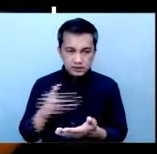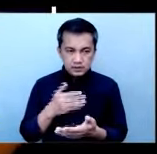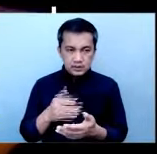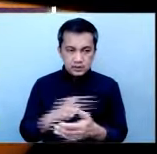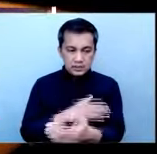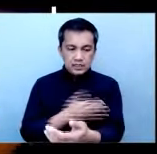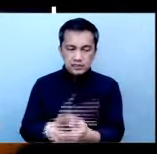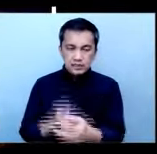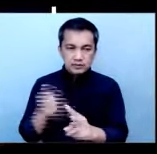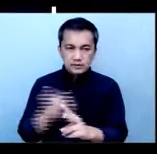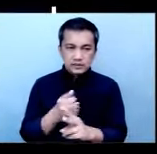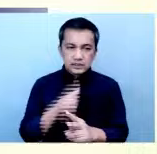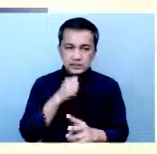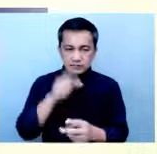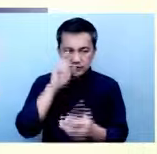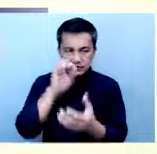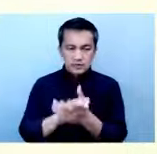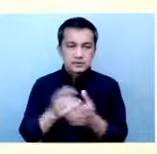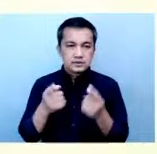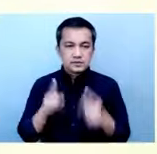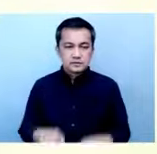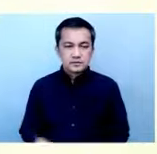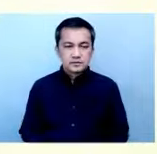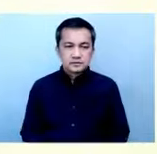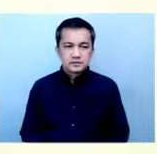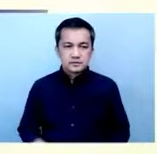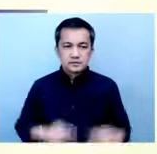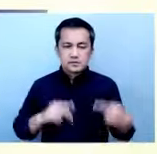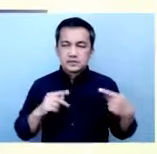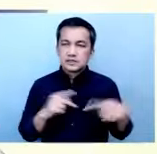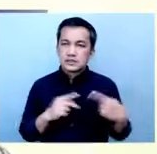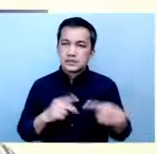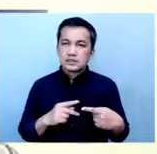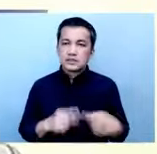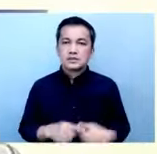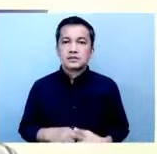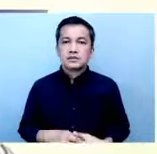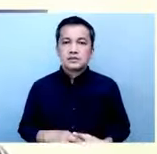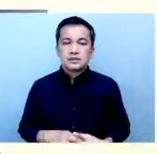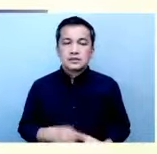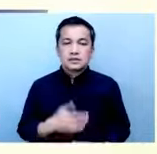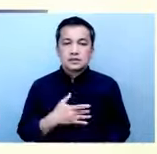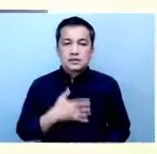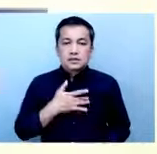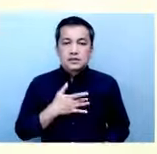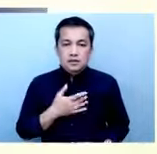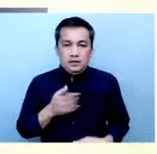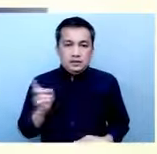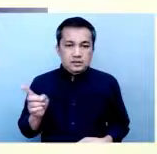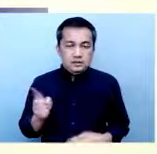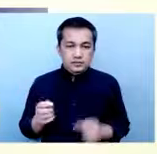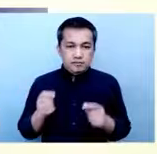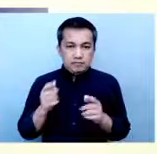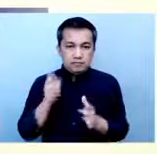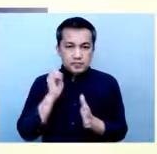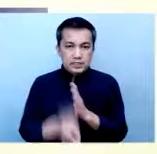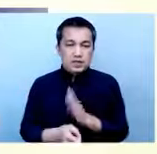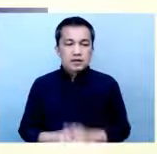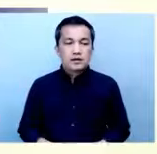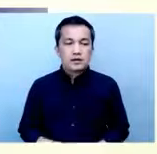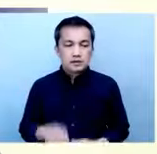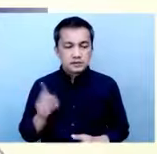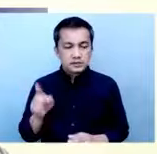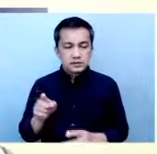hindi makapaniwala sa nangyari. Masakit po. Masakit po yung naramdaman namin na gano'n, na biglaan, na siya